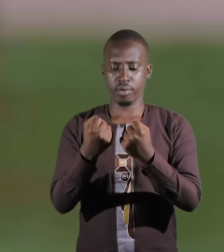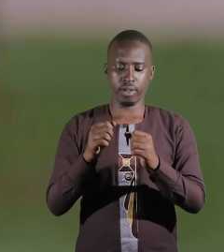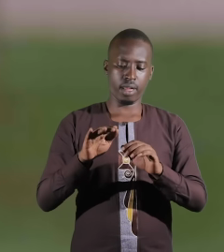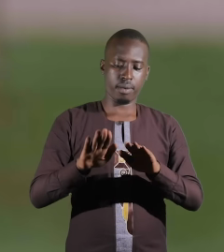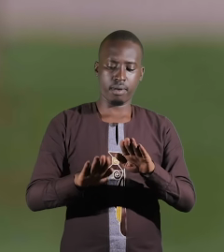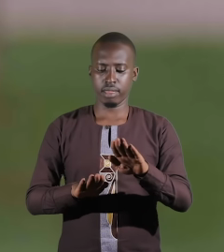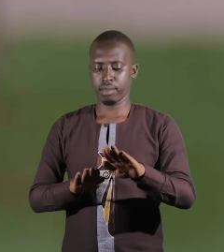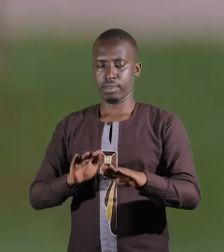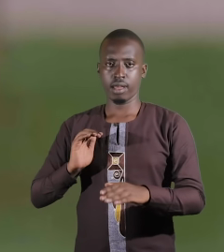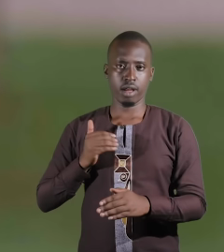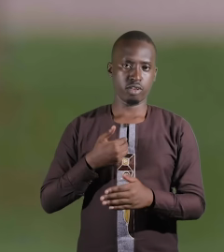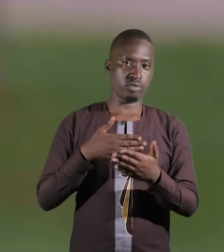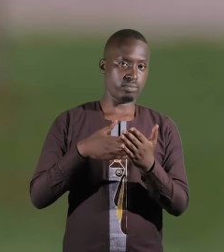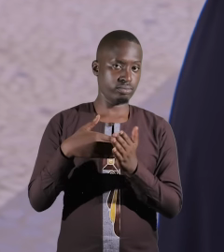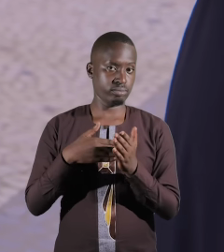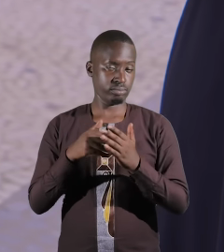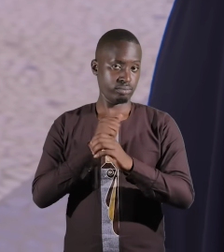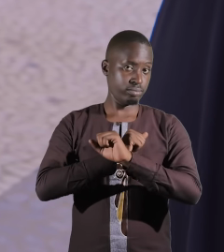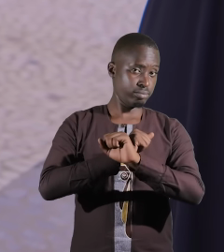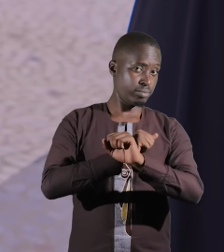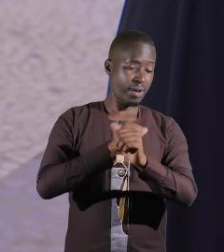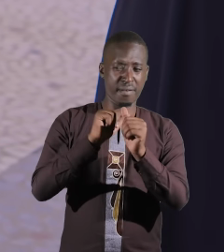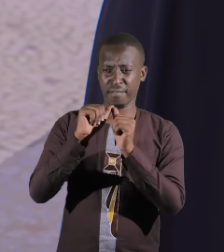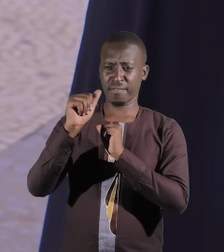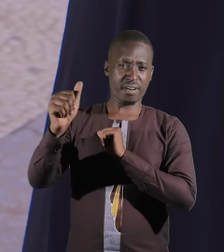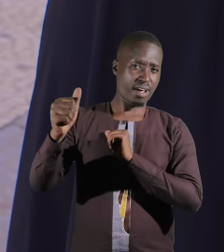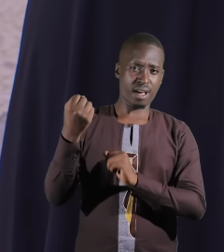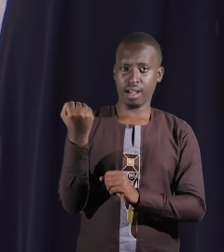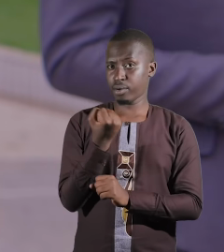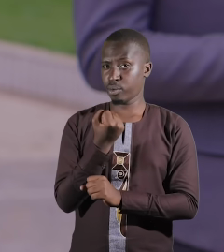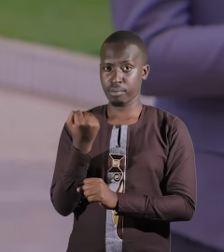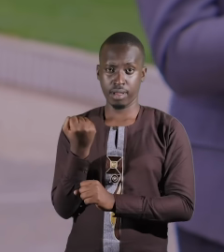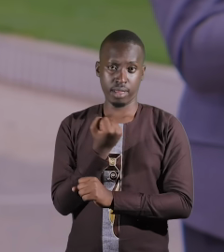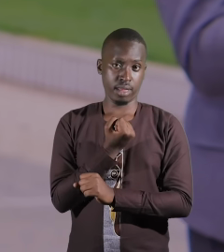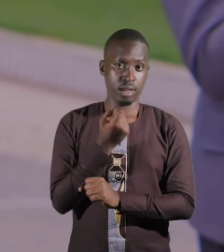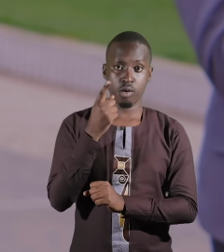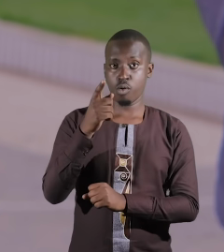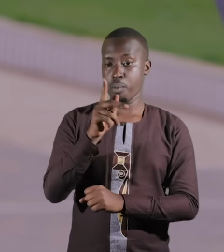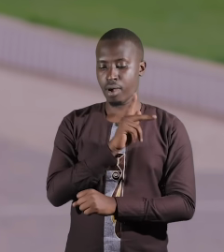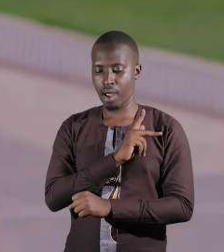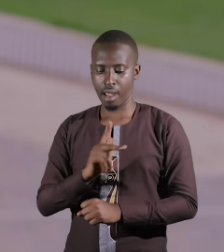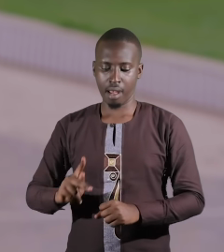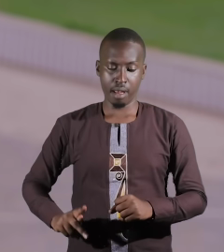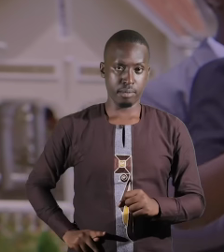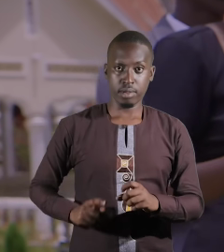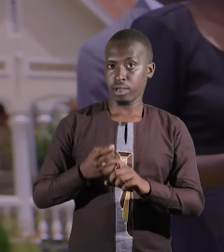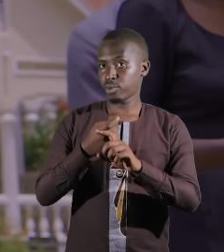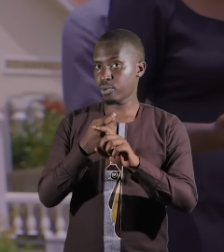nca birinda guteguza ni kure cyane kandi harakomeye uwo mwami